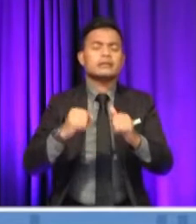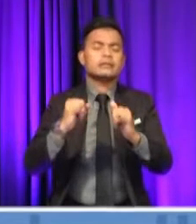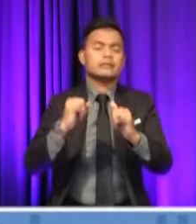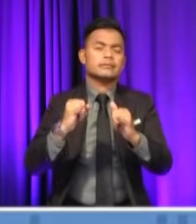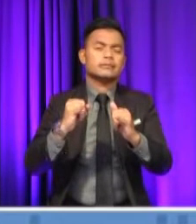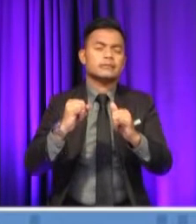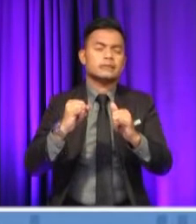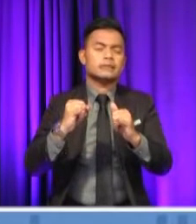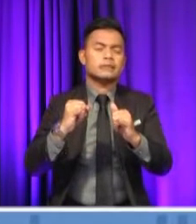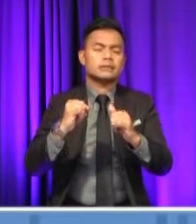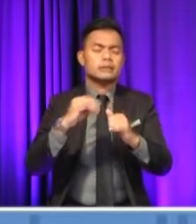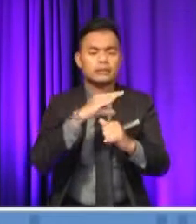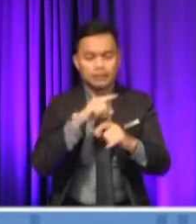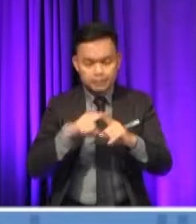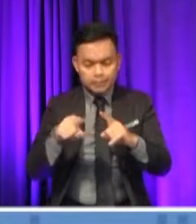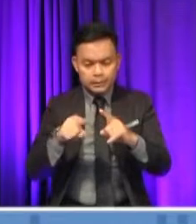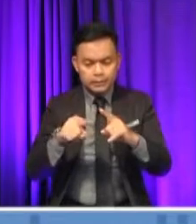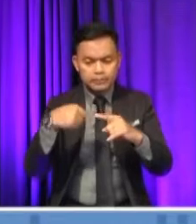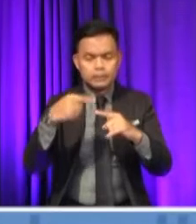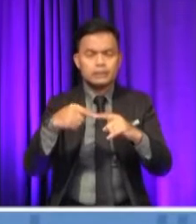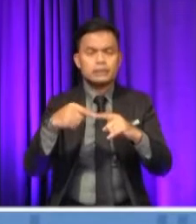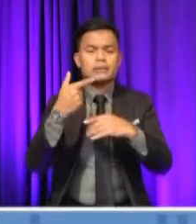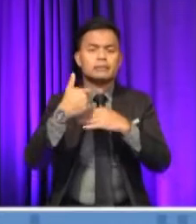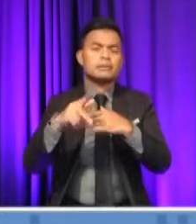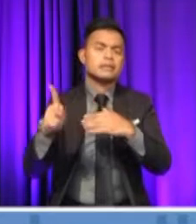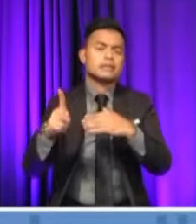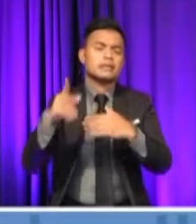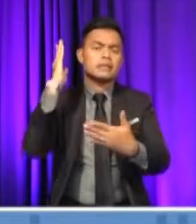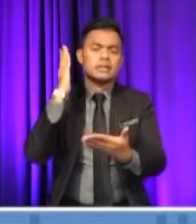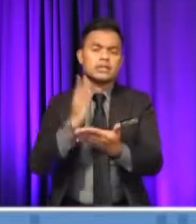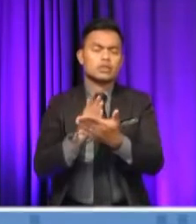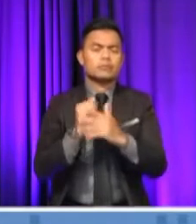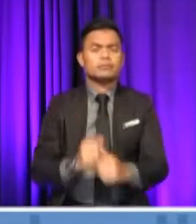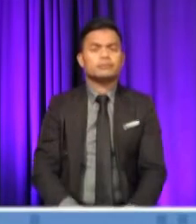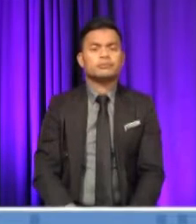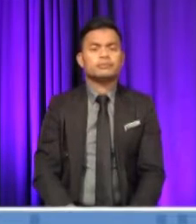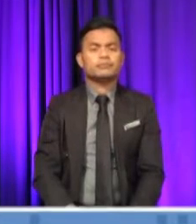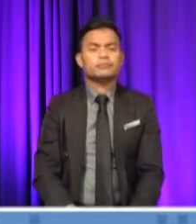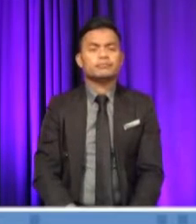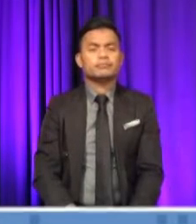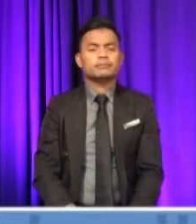arus berhenti mengalir. Siapa yang nak jawab? Cikgu. Okey, Amsyar.